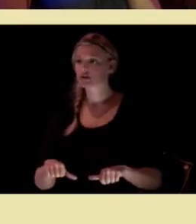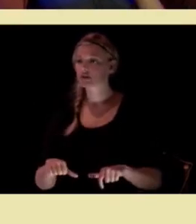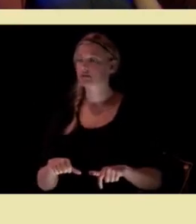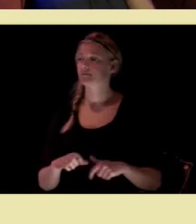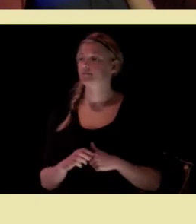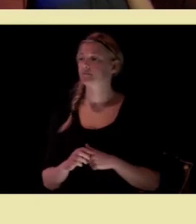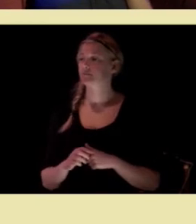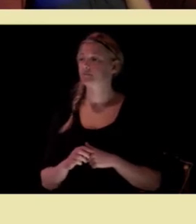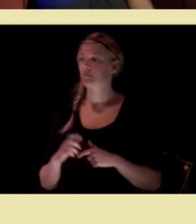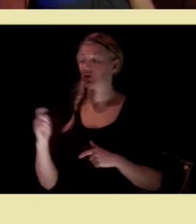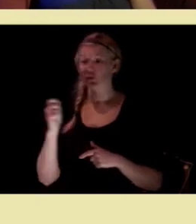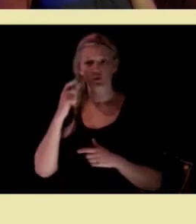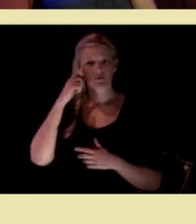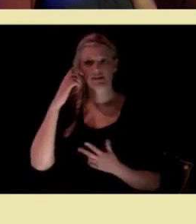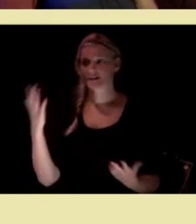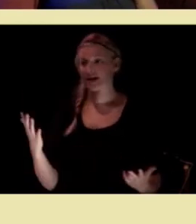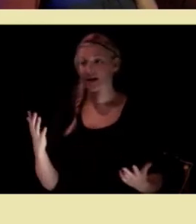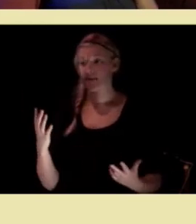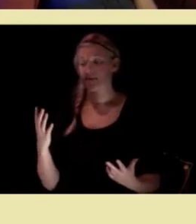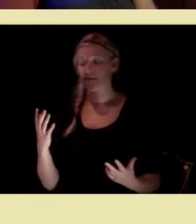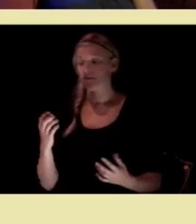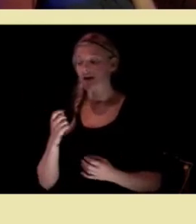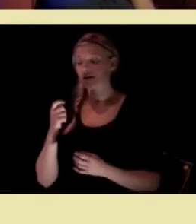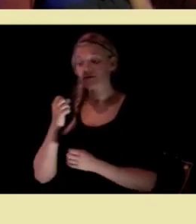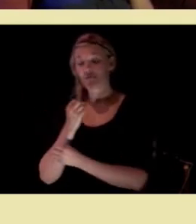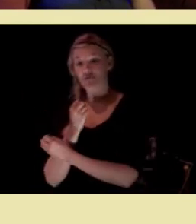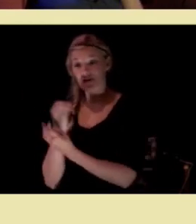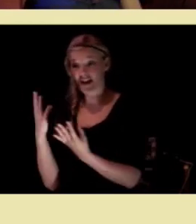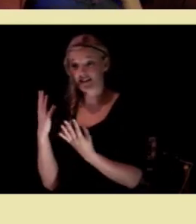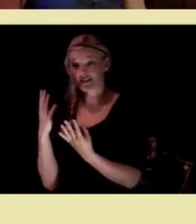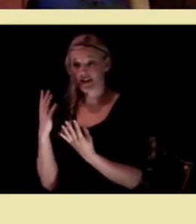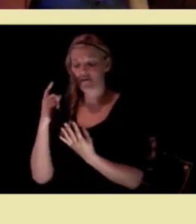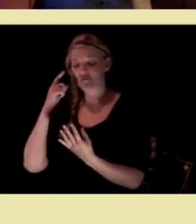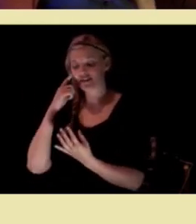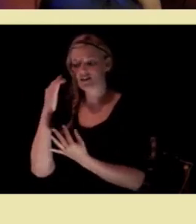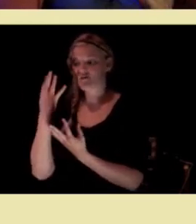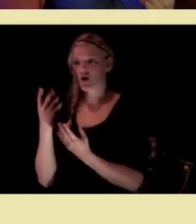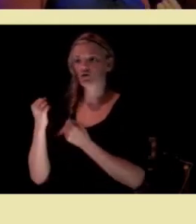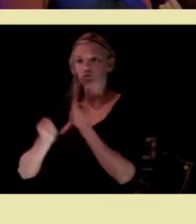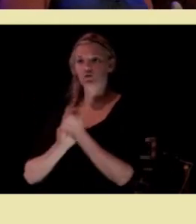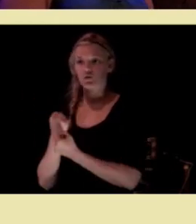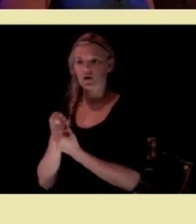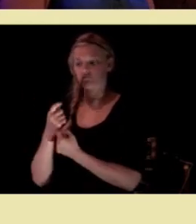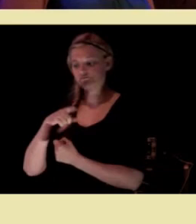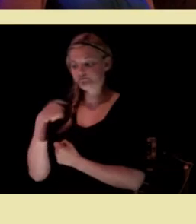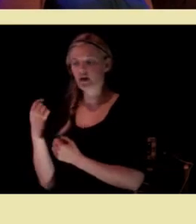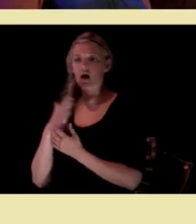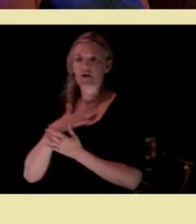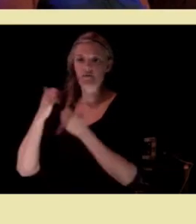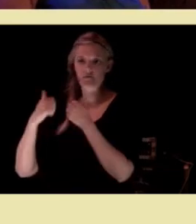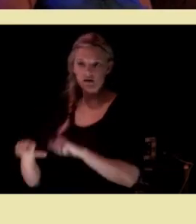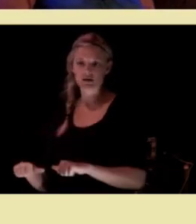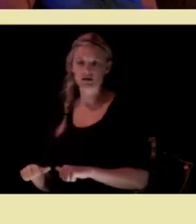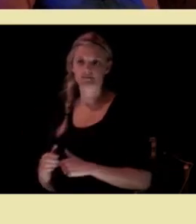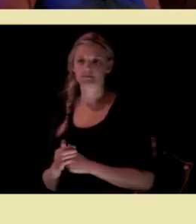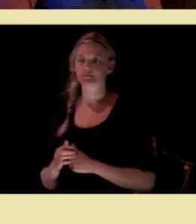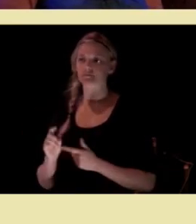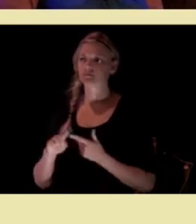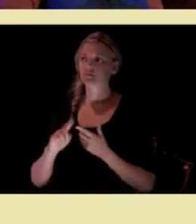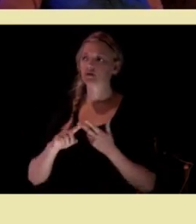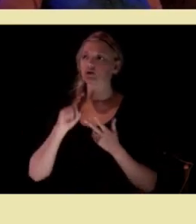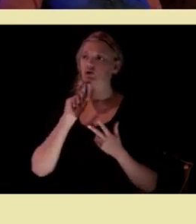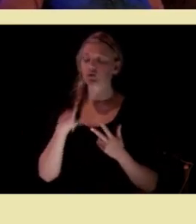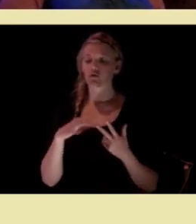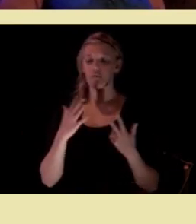var noen som ikke visste, men de aller fleste visste hva det var som gjorde at det var vanskelig. Og så spurte vi